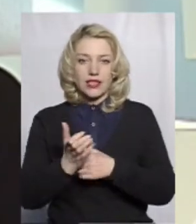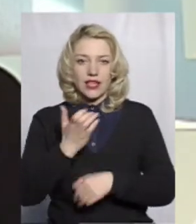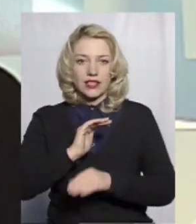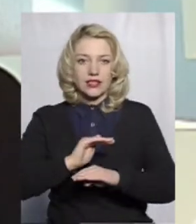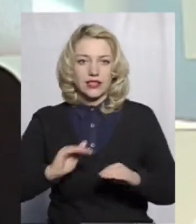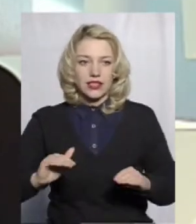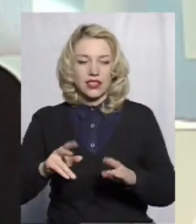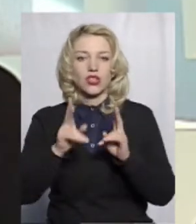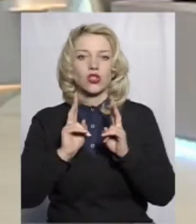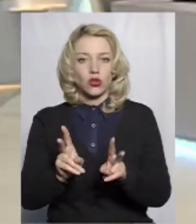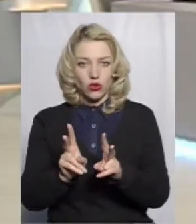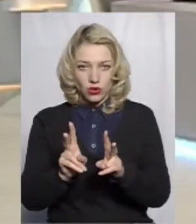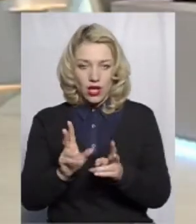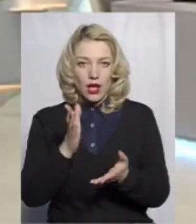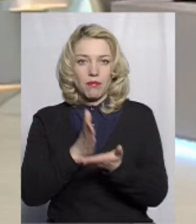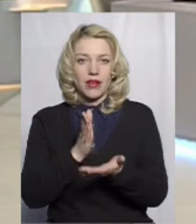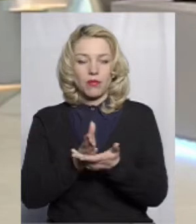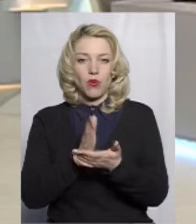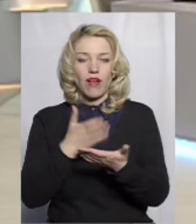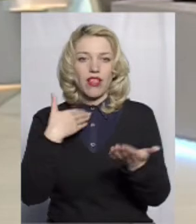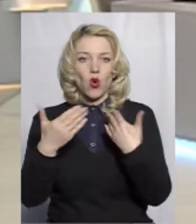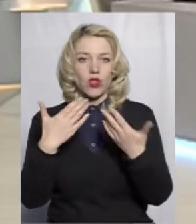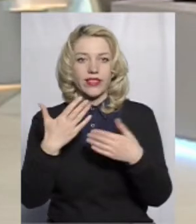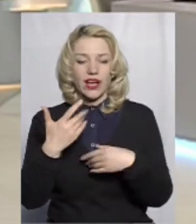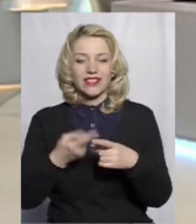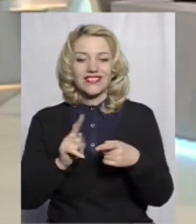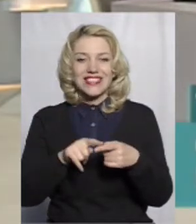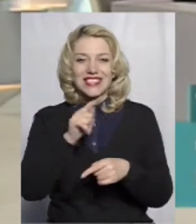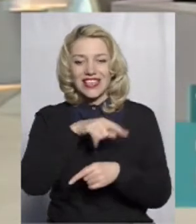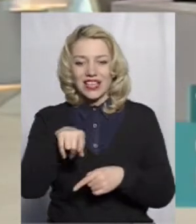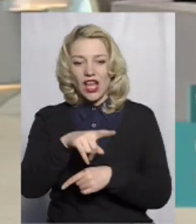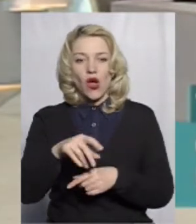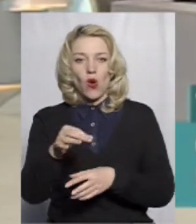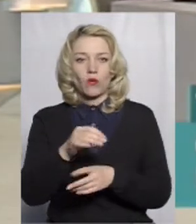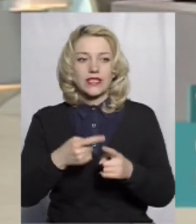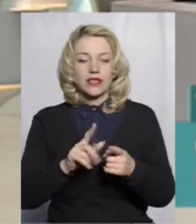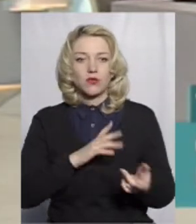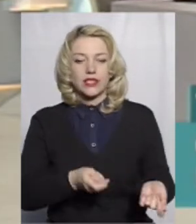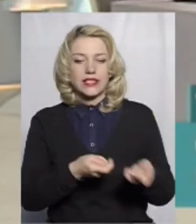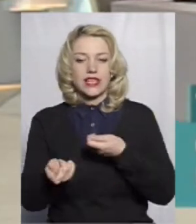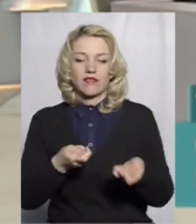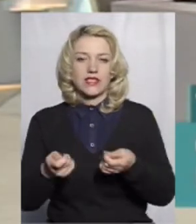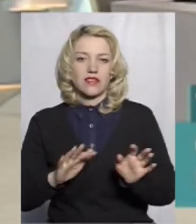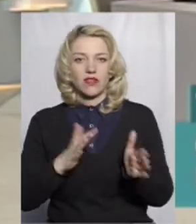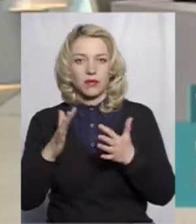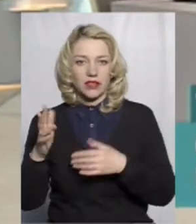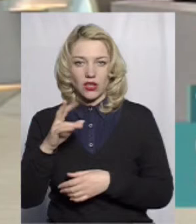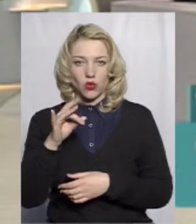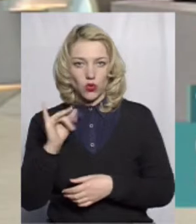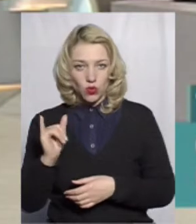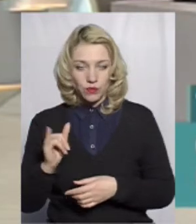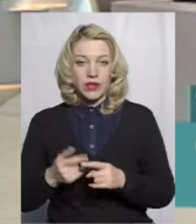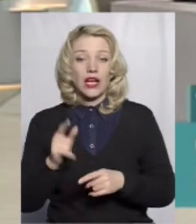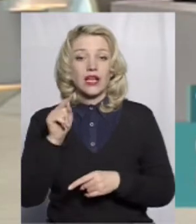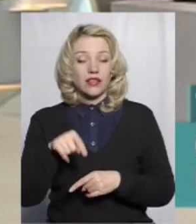які перебували в контакті саме в цих областях. Тобто це були завізні випадки кору. Тим не